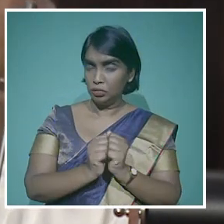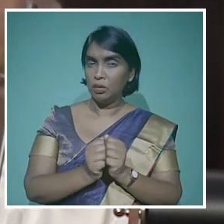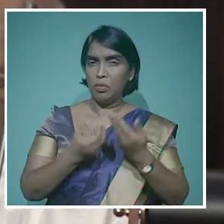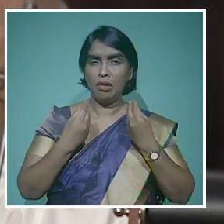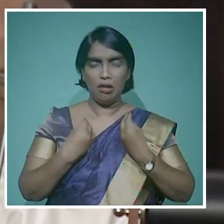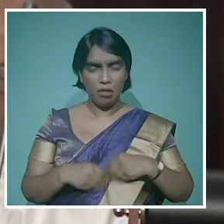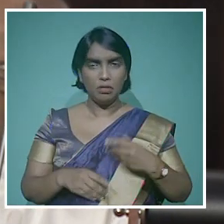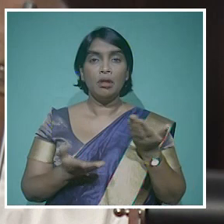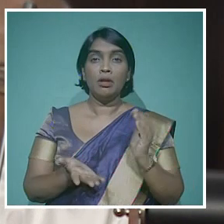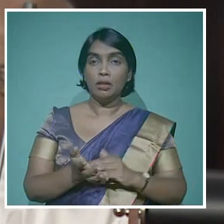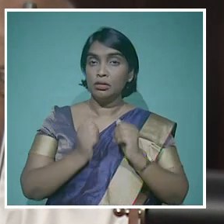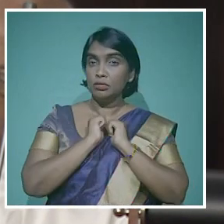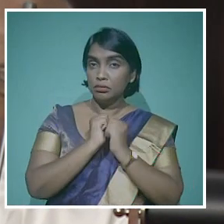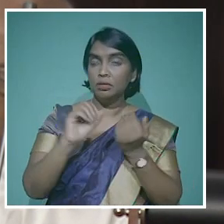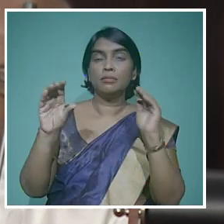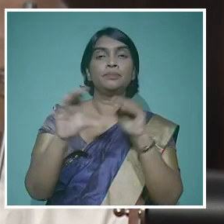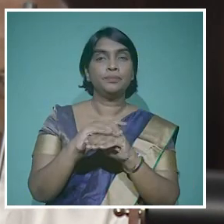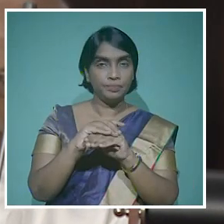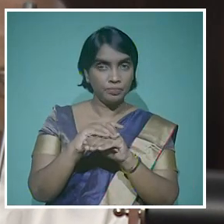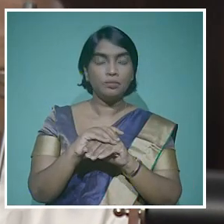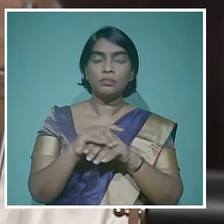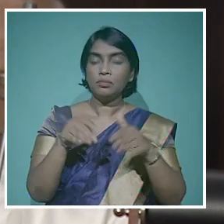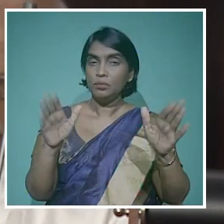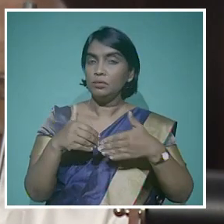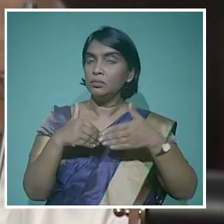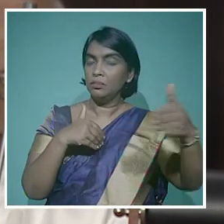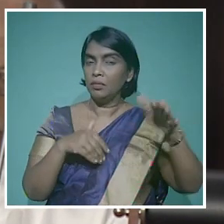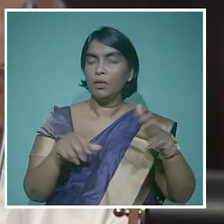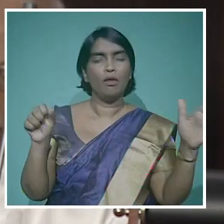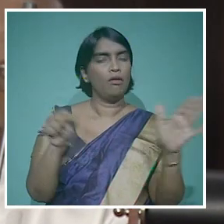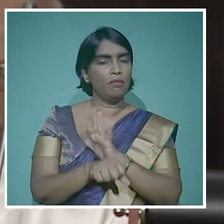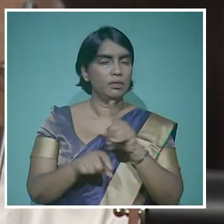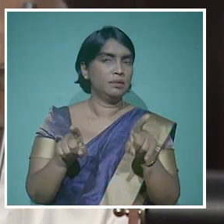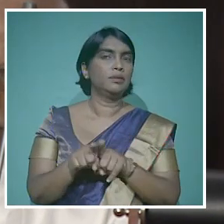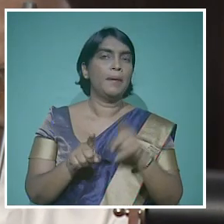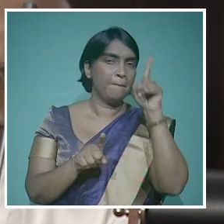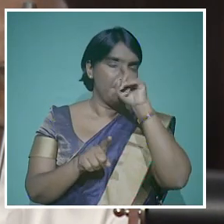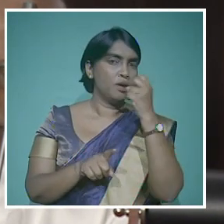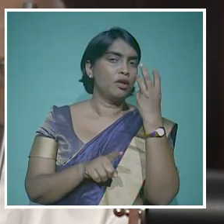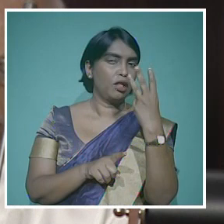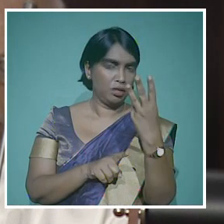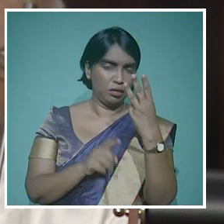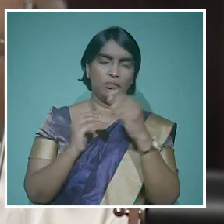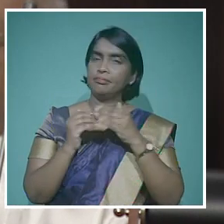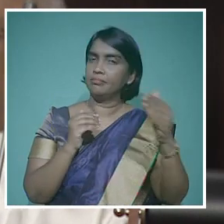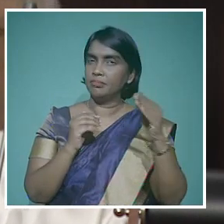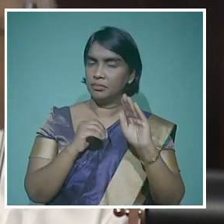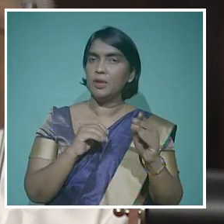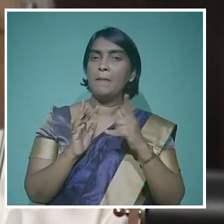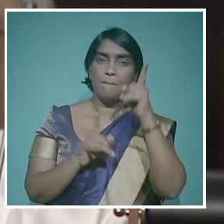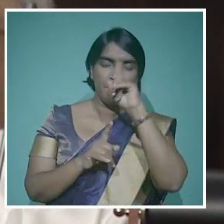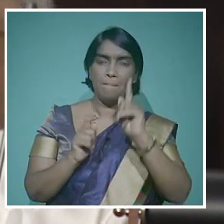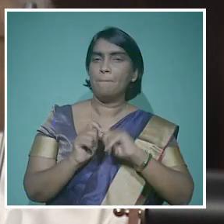අහිමි නැවත රැකියාවකට යොමුවනතෙක් කාලය සඳහා උපරිම වශයෙන් මාස 3කට සීමා වන පරිදි